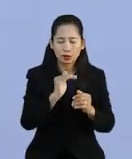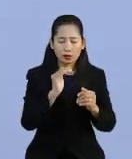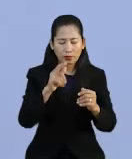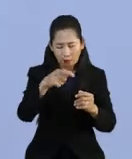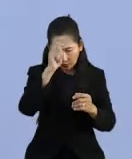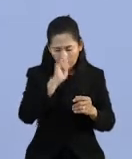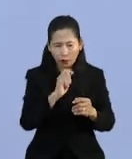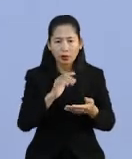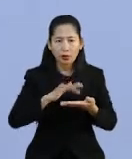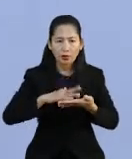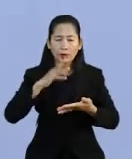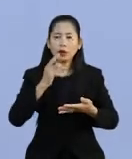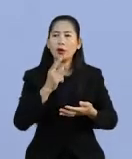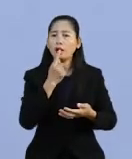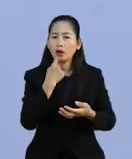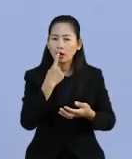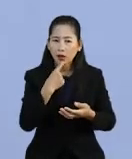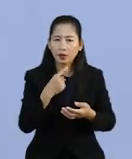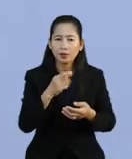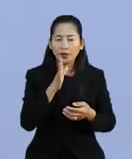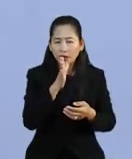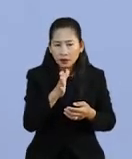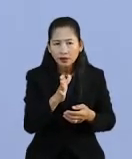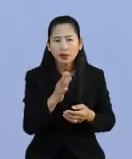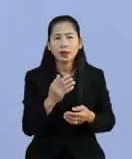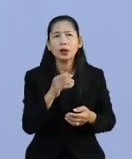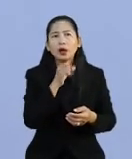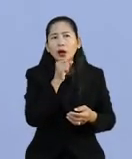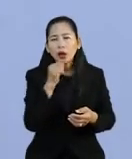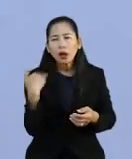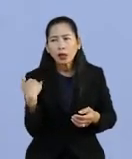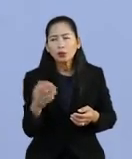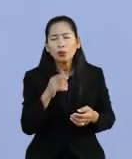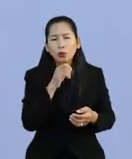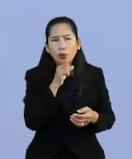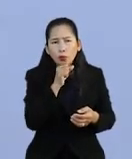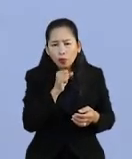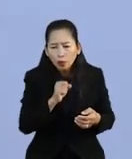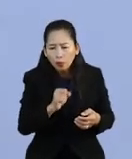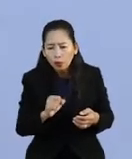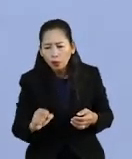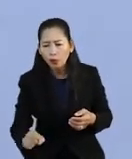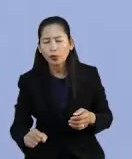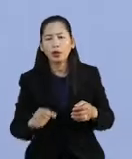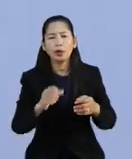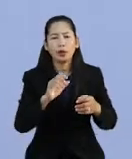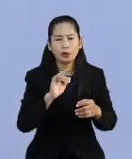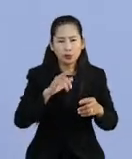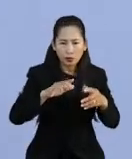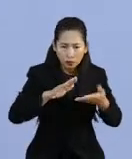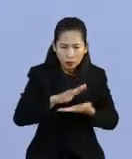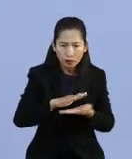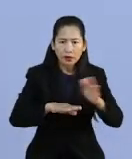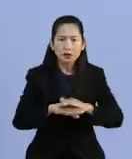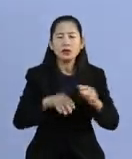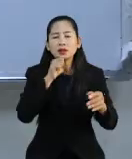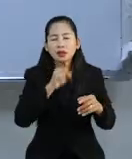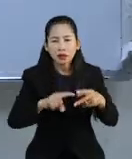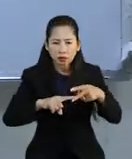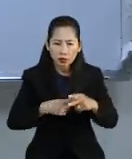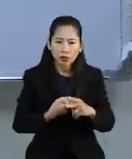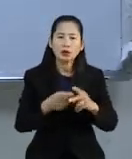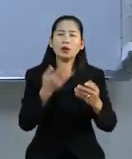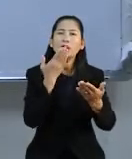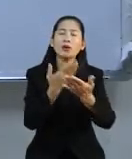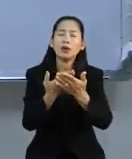bẹ mua bò cỏ hòm. Lột dây miên a à dục vèn. Bò ná chua chua sài trưởng chả. Chà,